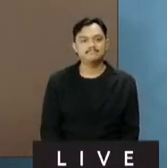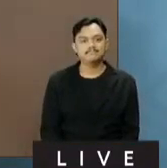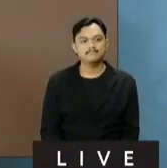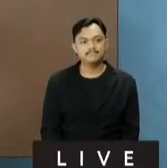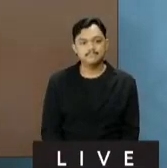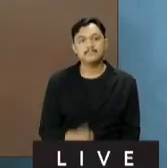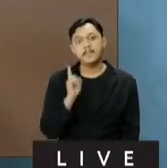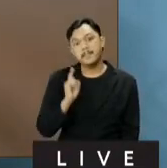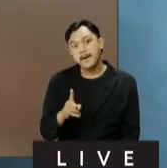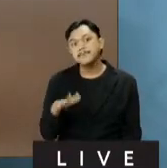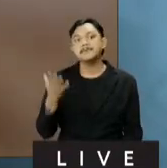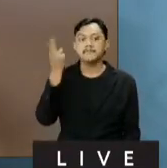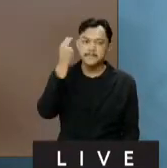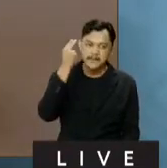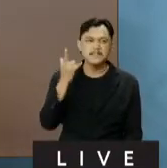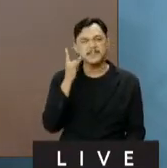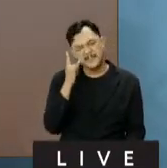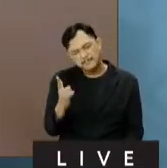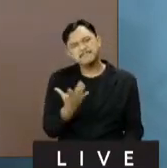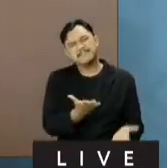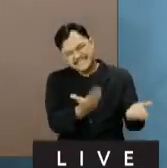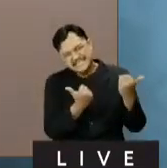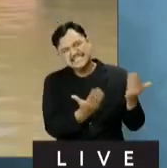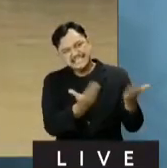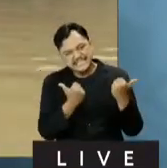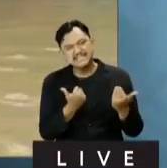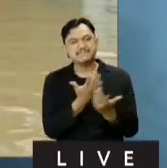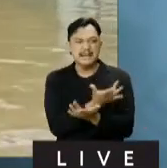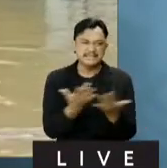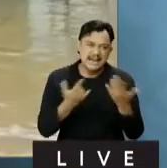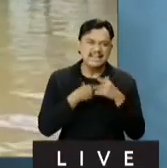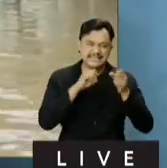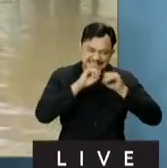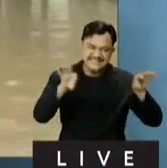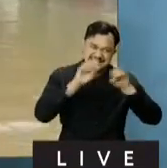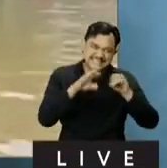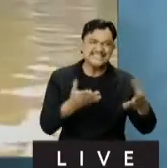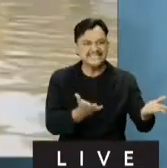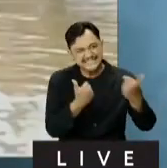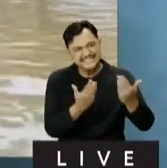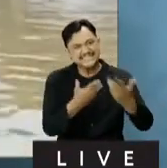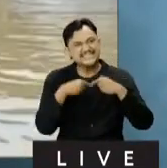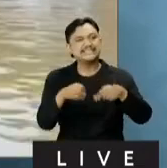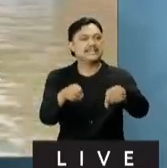pemerintah tetap mendorong dan mengedukasi masyarakat agar bersedia dievakuasi.